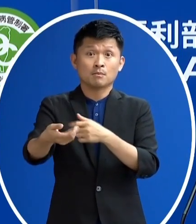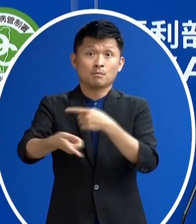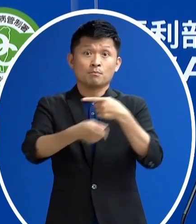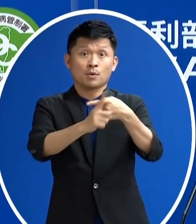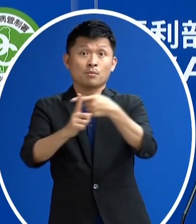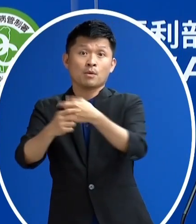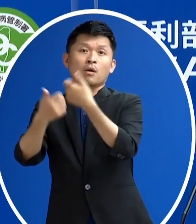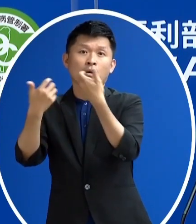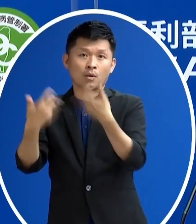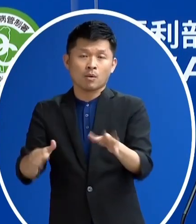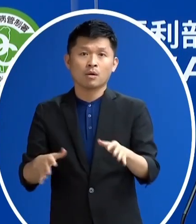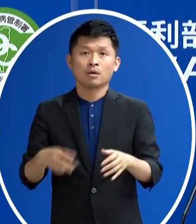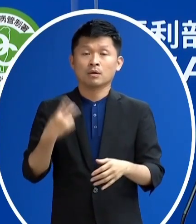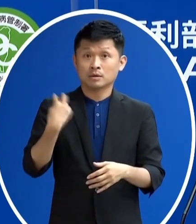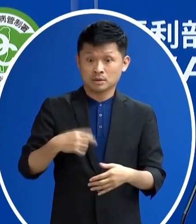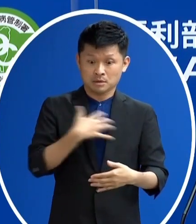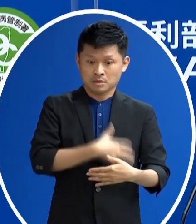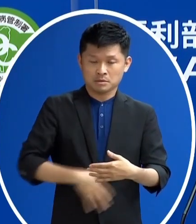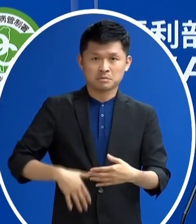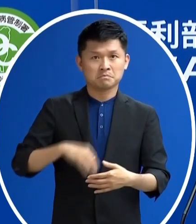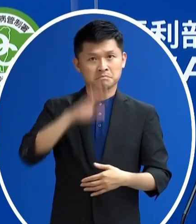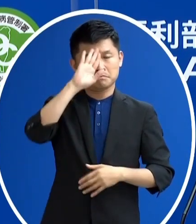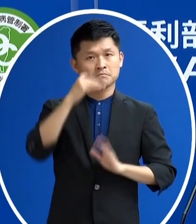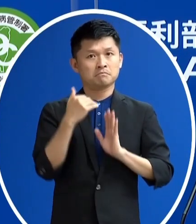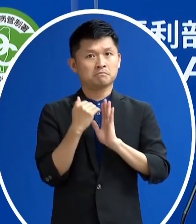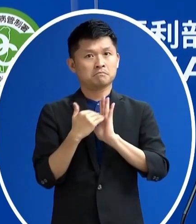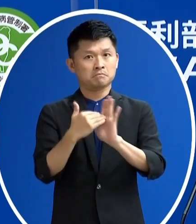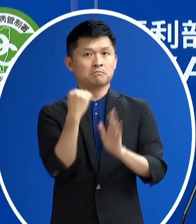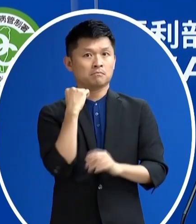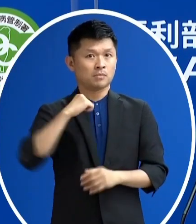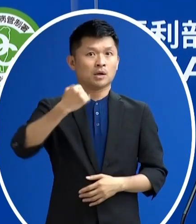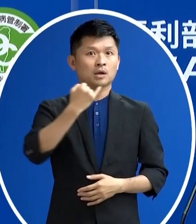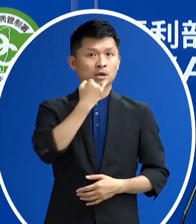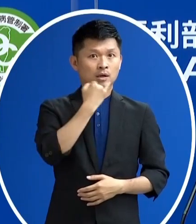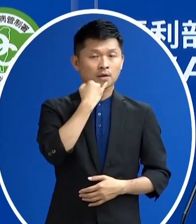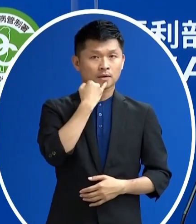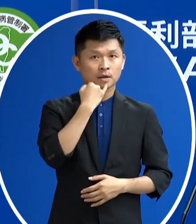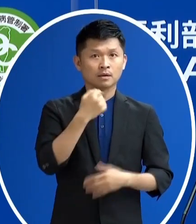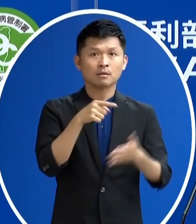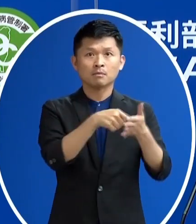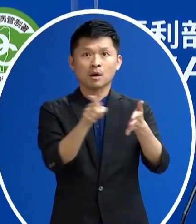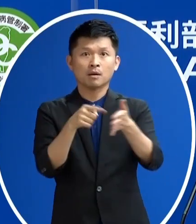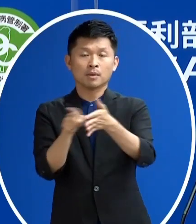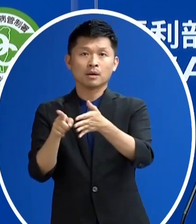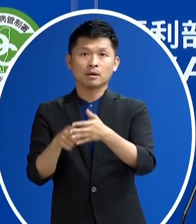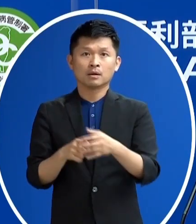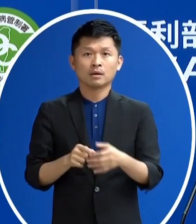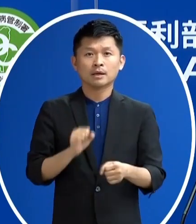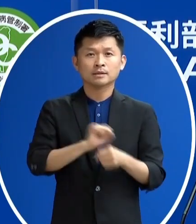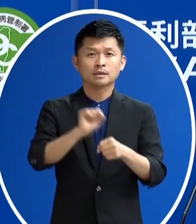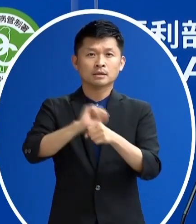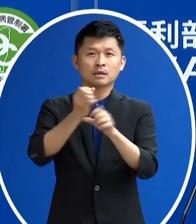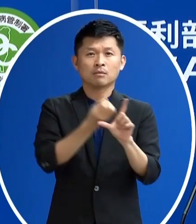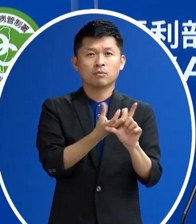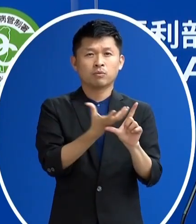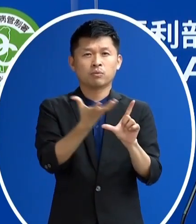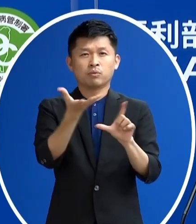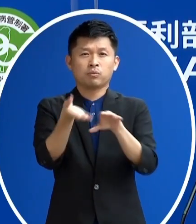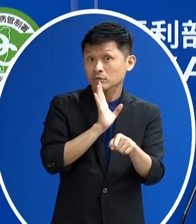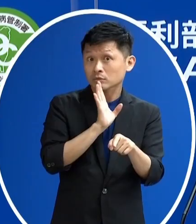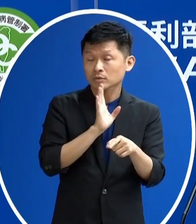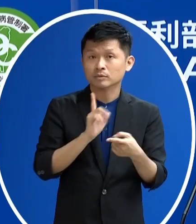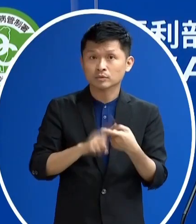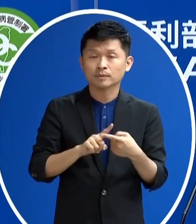而且已经开始有着染疫后的防御力的人。哦，所以它不会是无限的循环的倍数一直往上